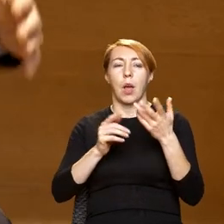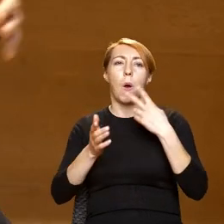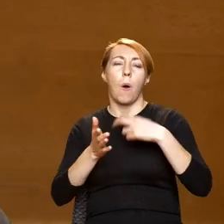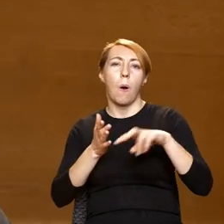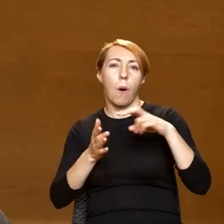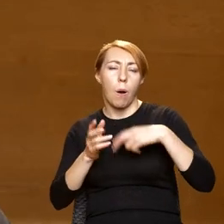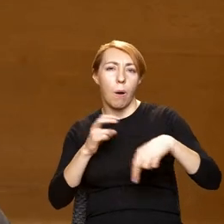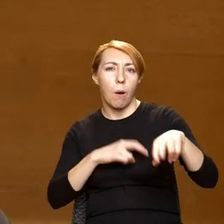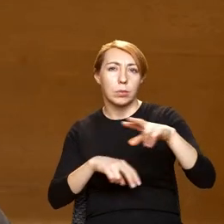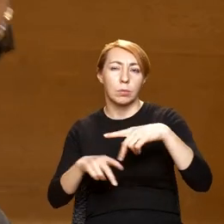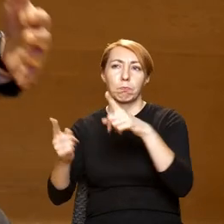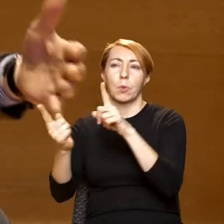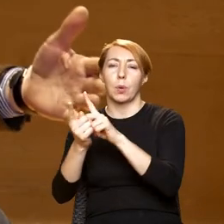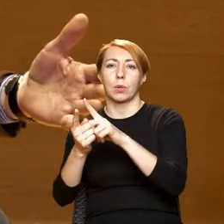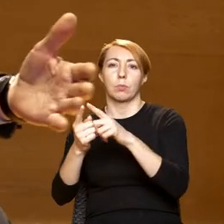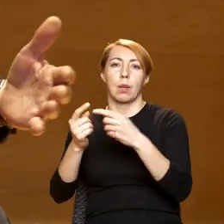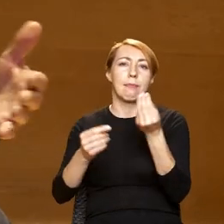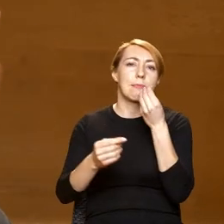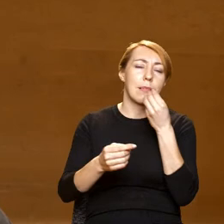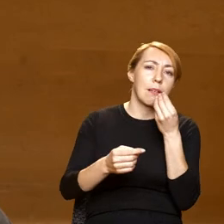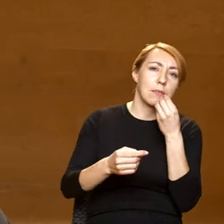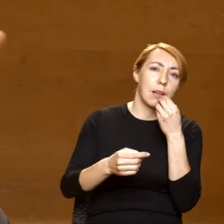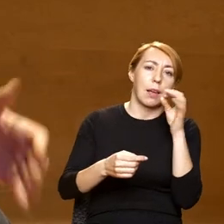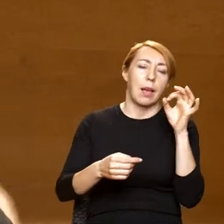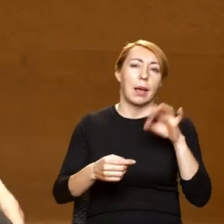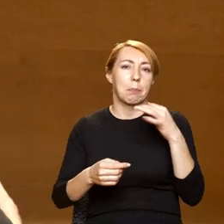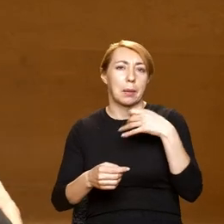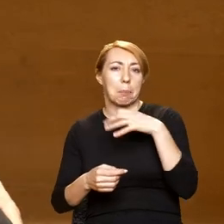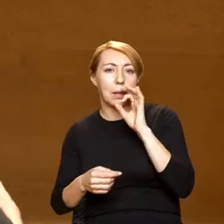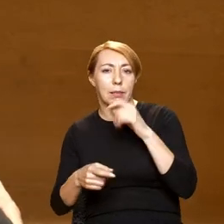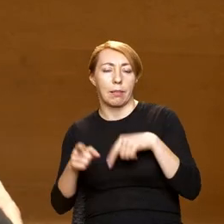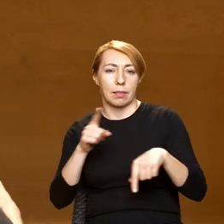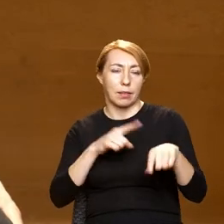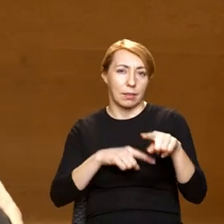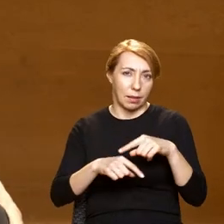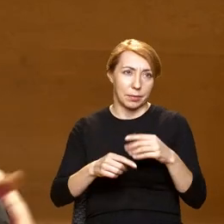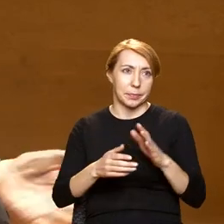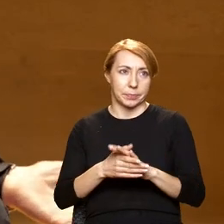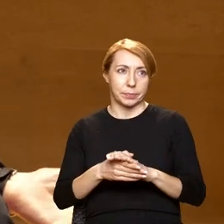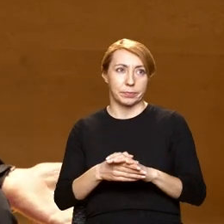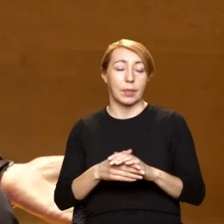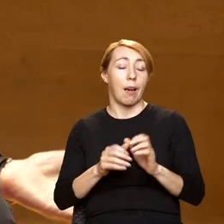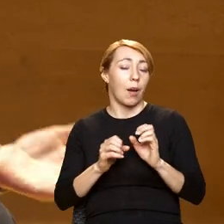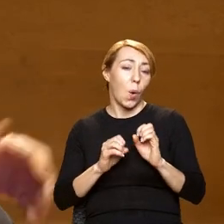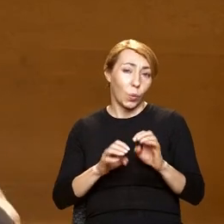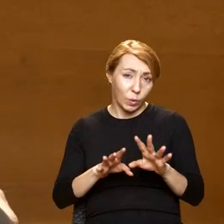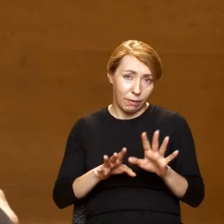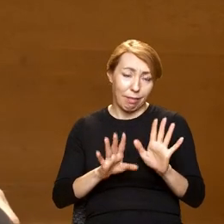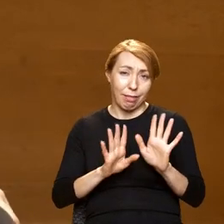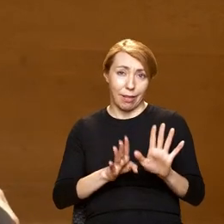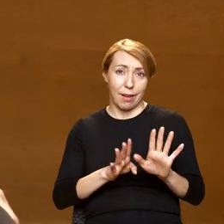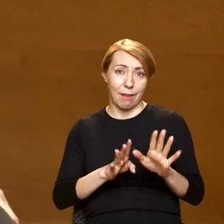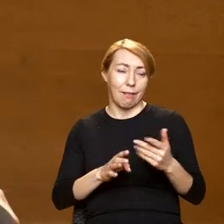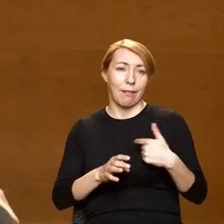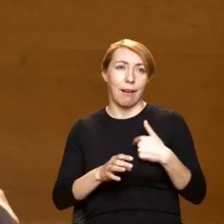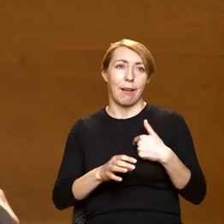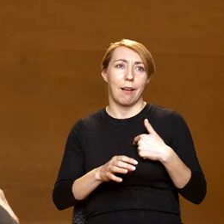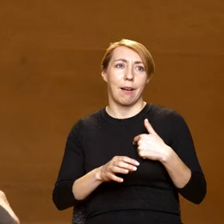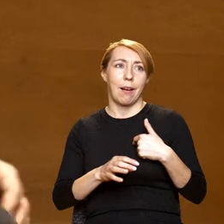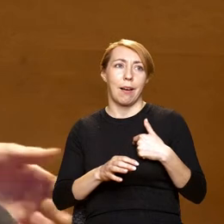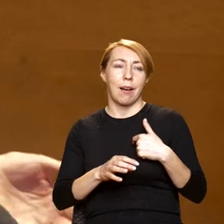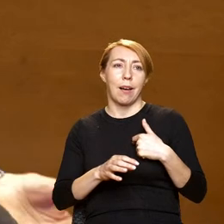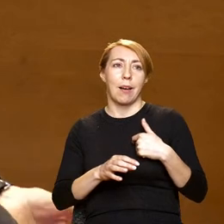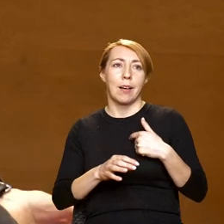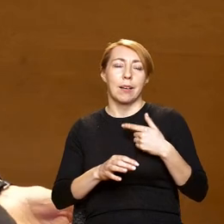chodziliśmy, spotkaliśmy z tym, tam jedliśmy, herbatą piliśmy, no i cóż to. Oczywiście nie jestem wielbicielem